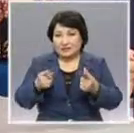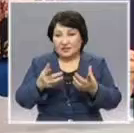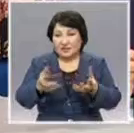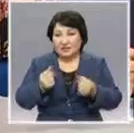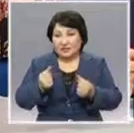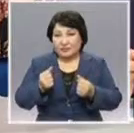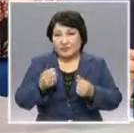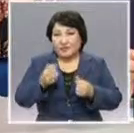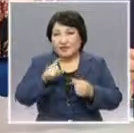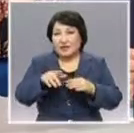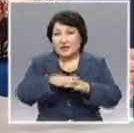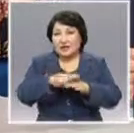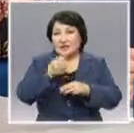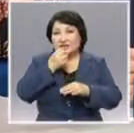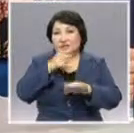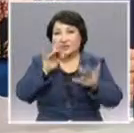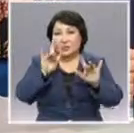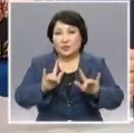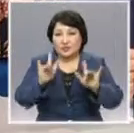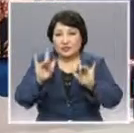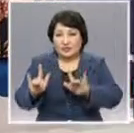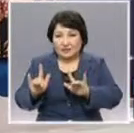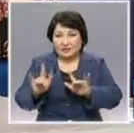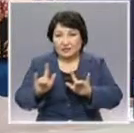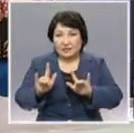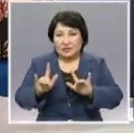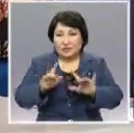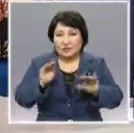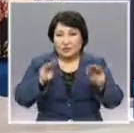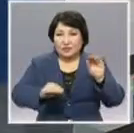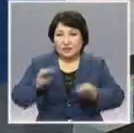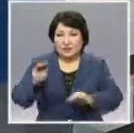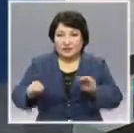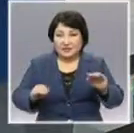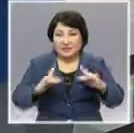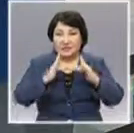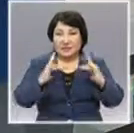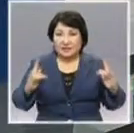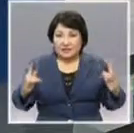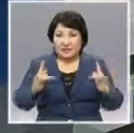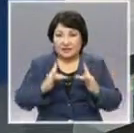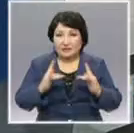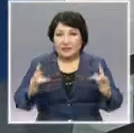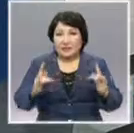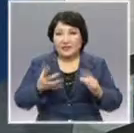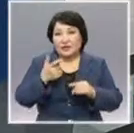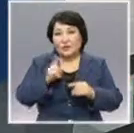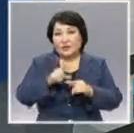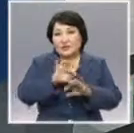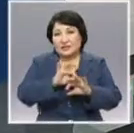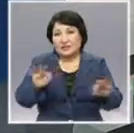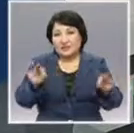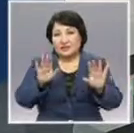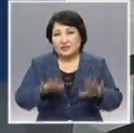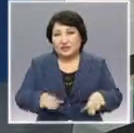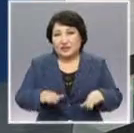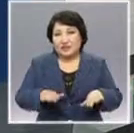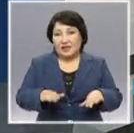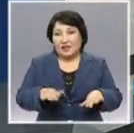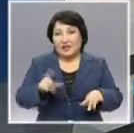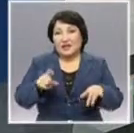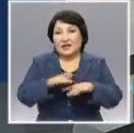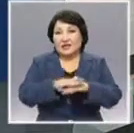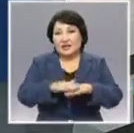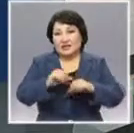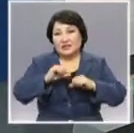қойылып жатыр. Түнімен освещениесі болады, скамейкалар қойылып жатыр. Ол өте керемет жер, мына халыққа демалатын жер болады